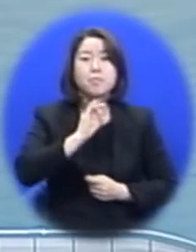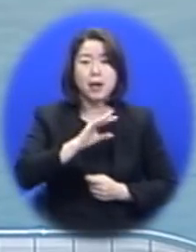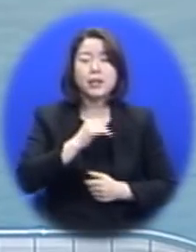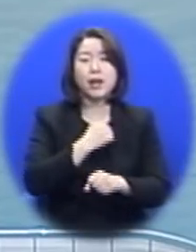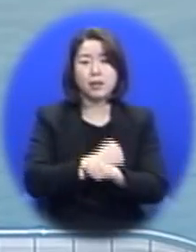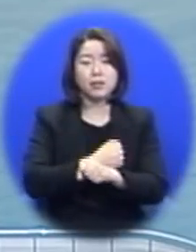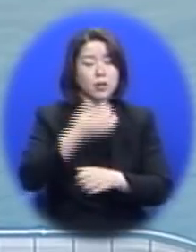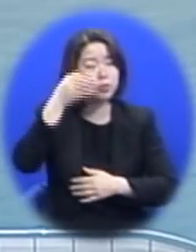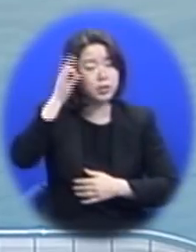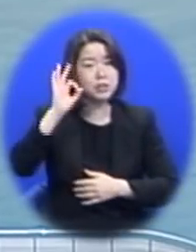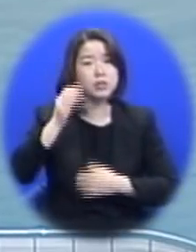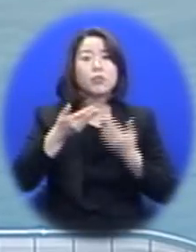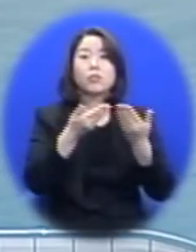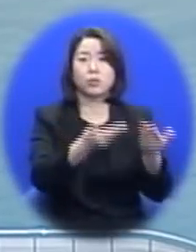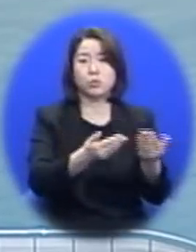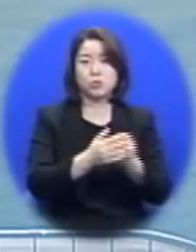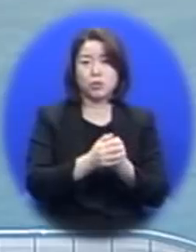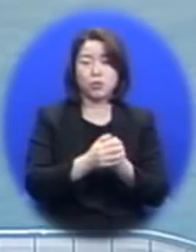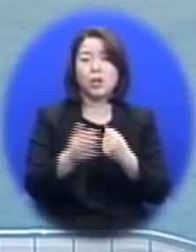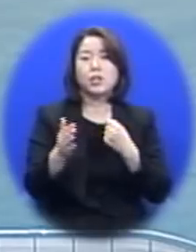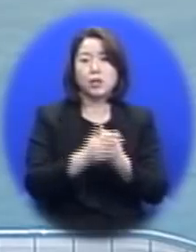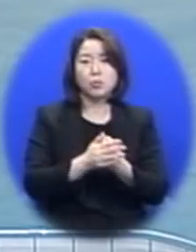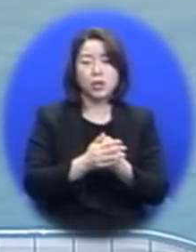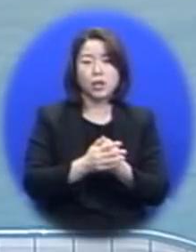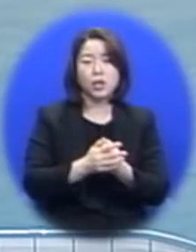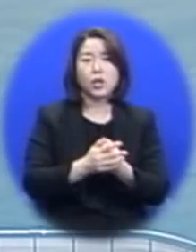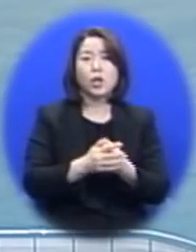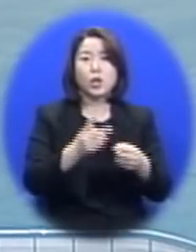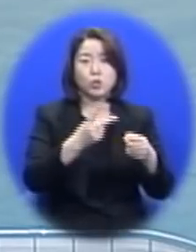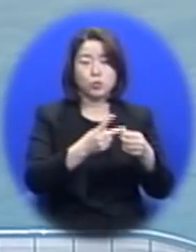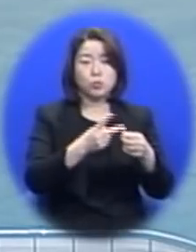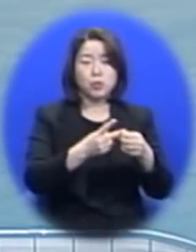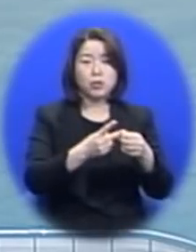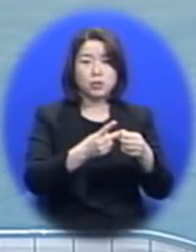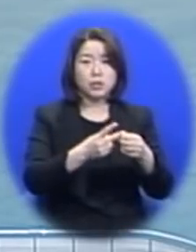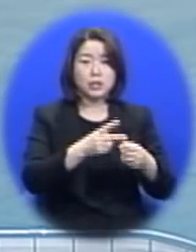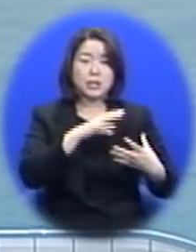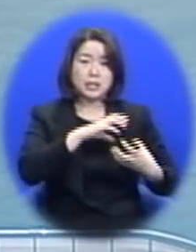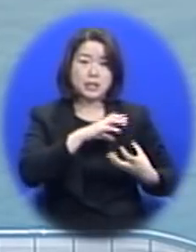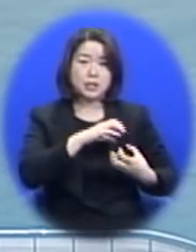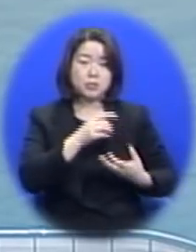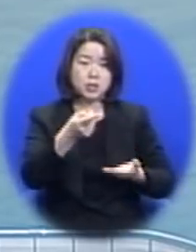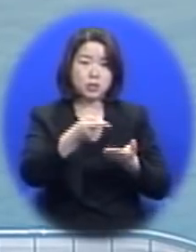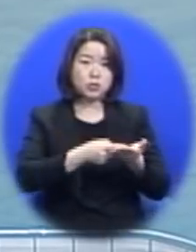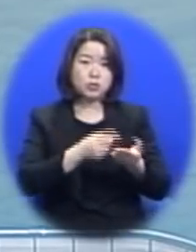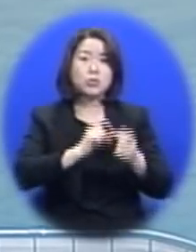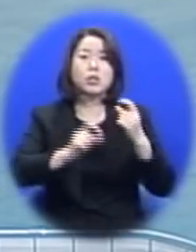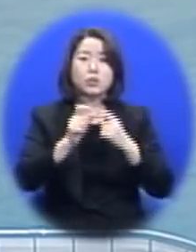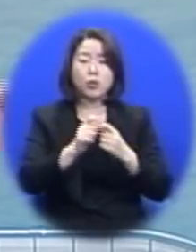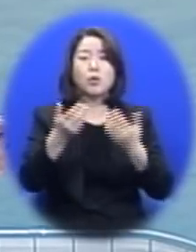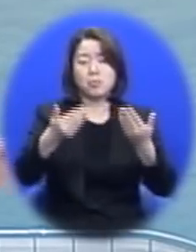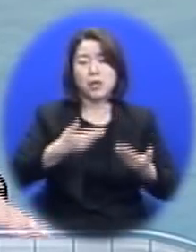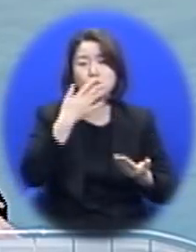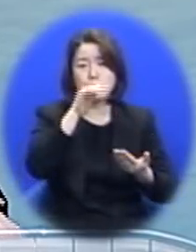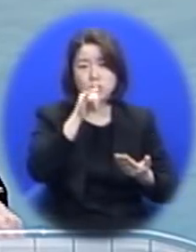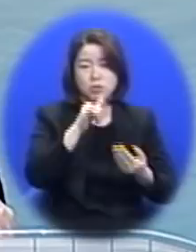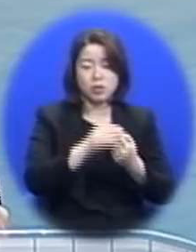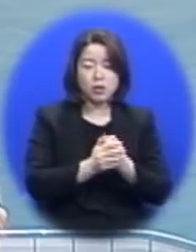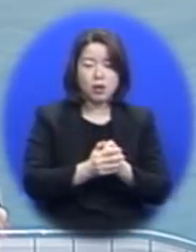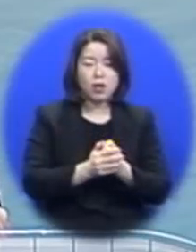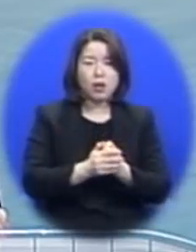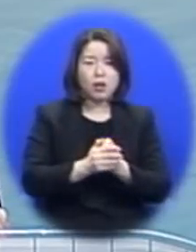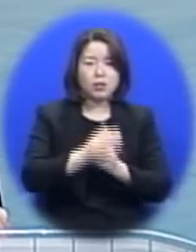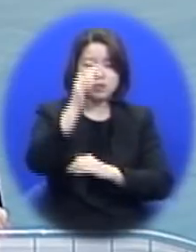아니라고 인정하자. 그래서 두 번째 심장 이식 수술을 받을 수 있었다는 거죠. 그 이야기를 책 속에서 쭉